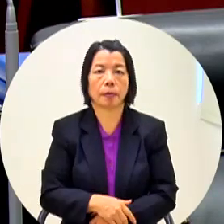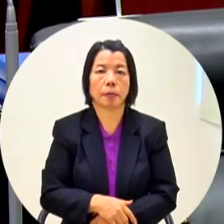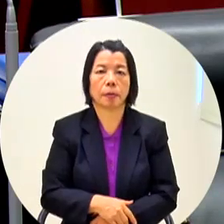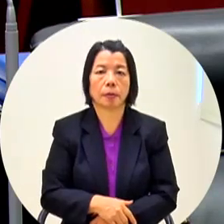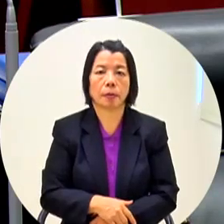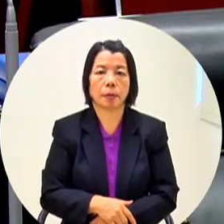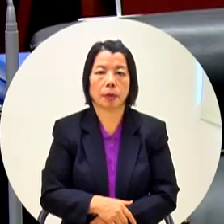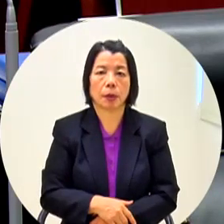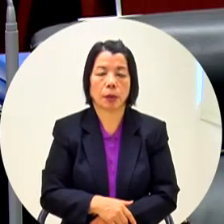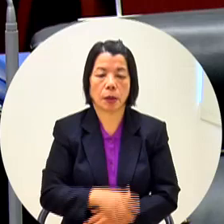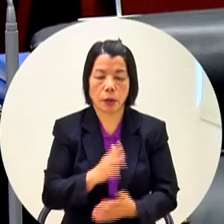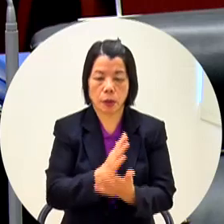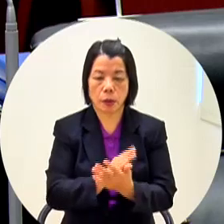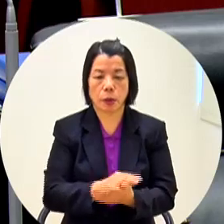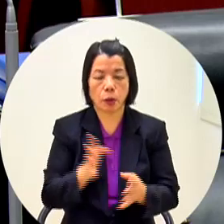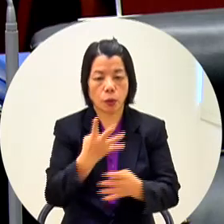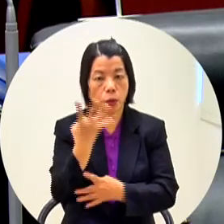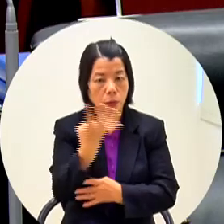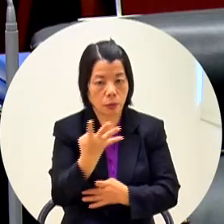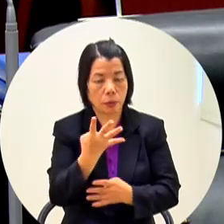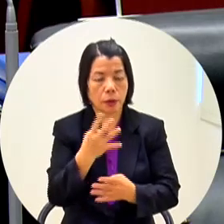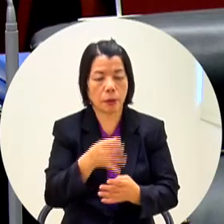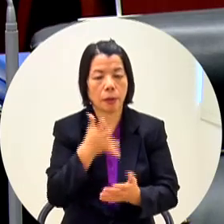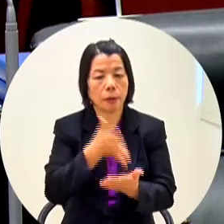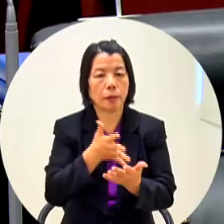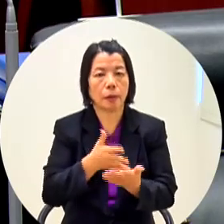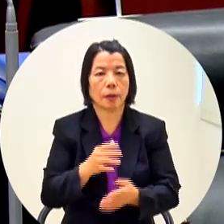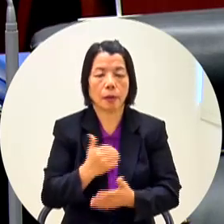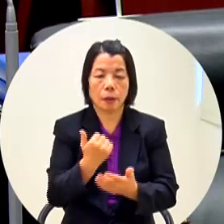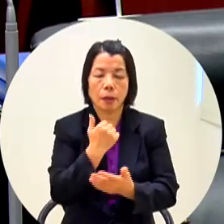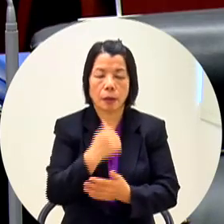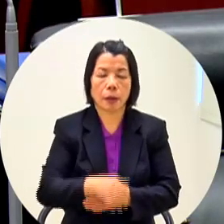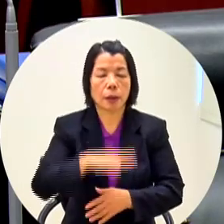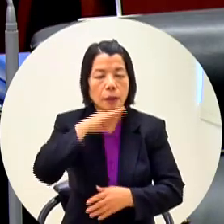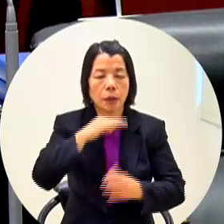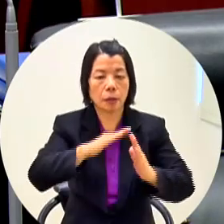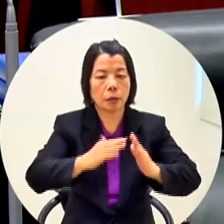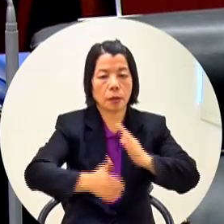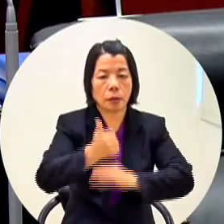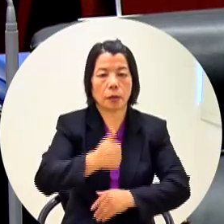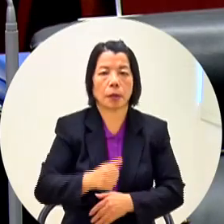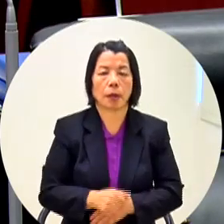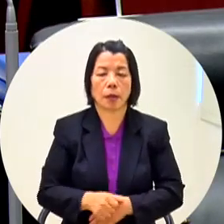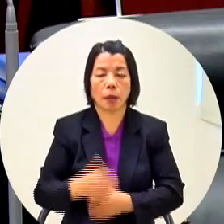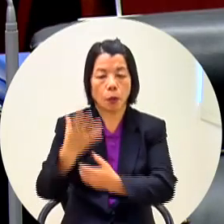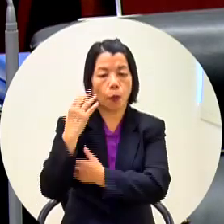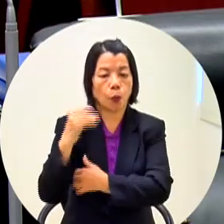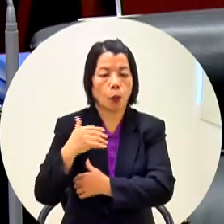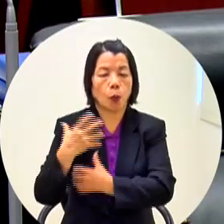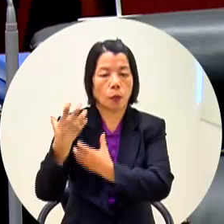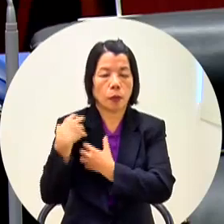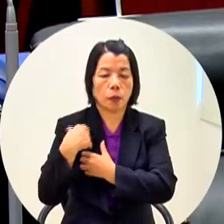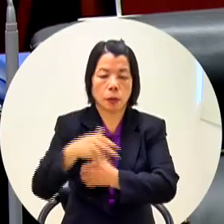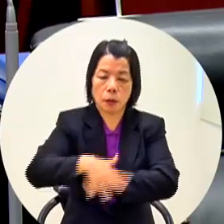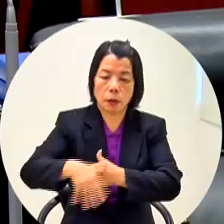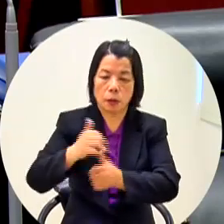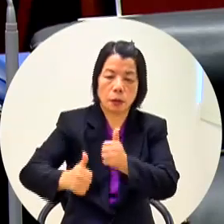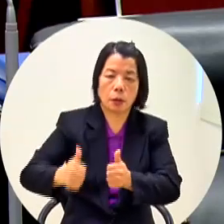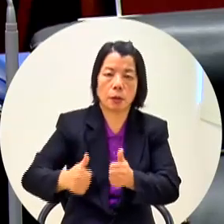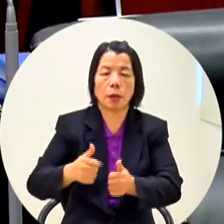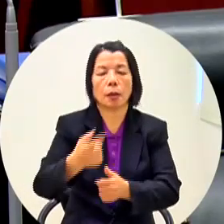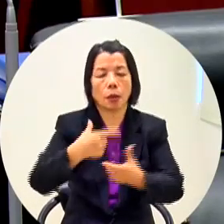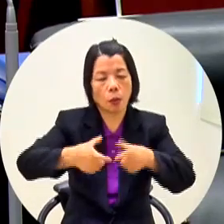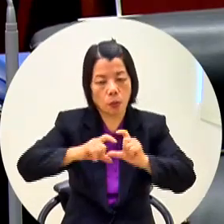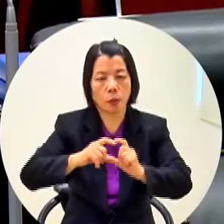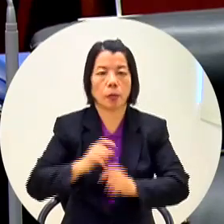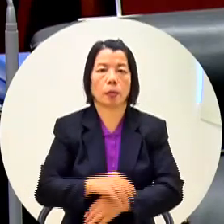呢有四个方向哈，那待会儿就请市长或者是负责的几处首长呢，来针对小弟的意见哈